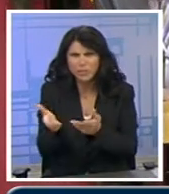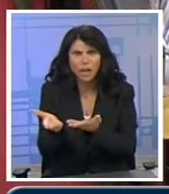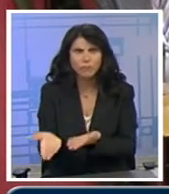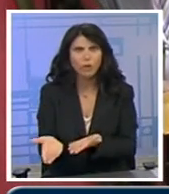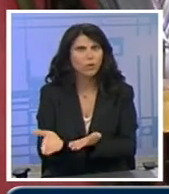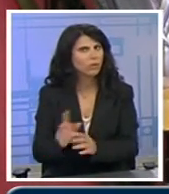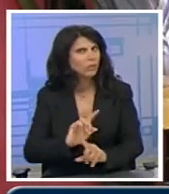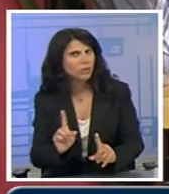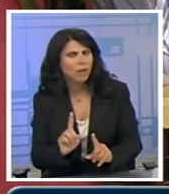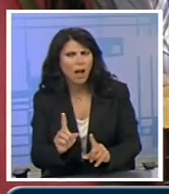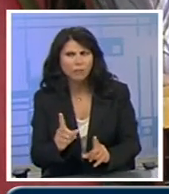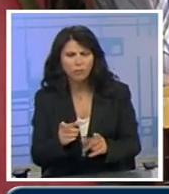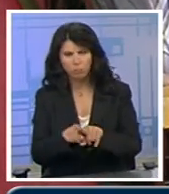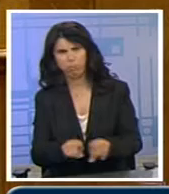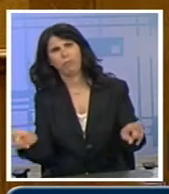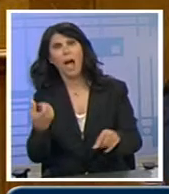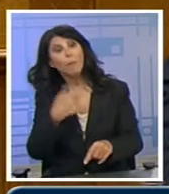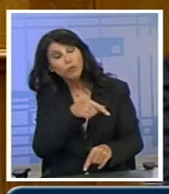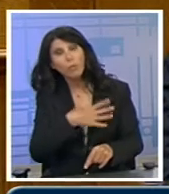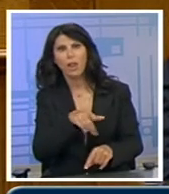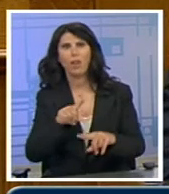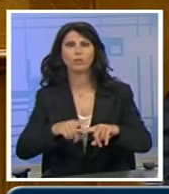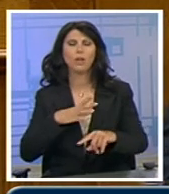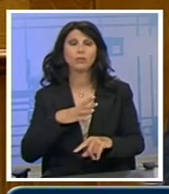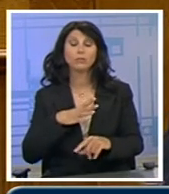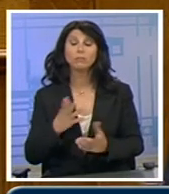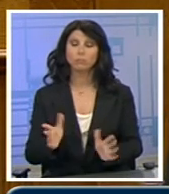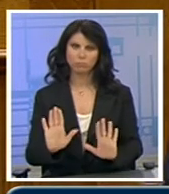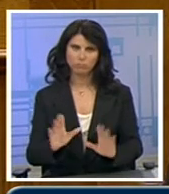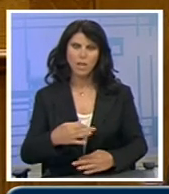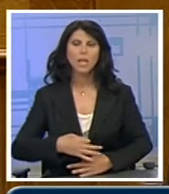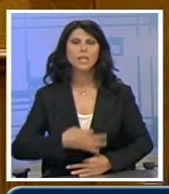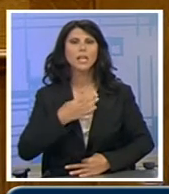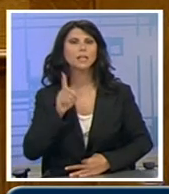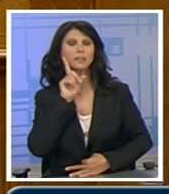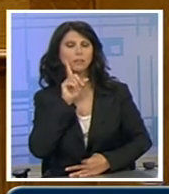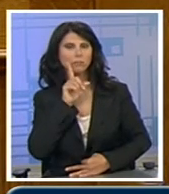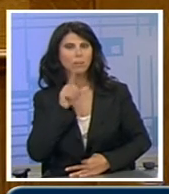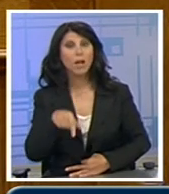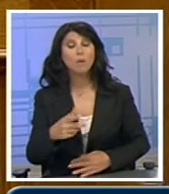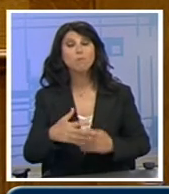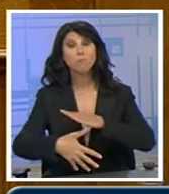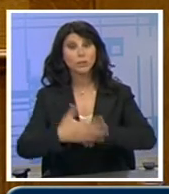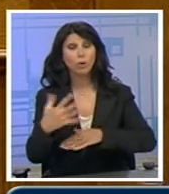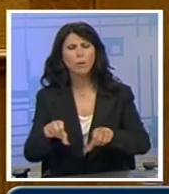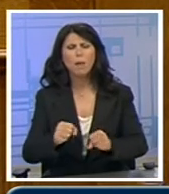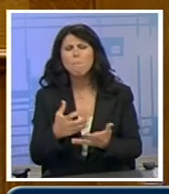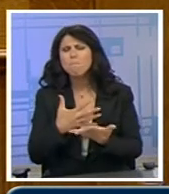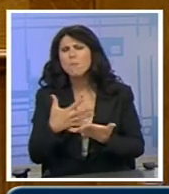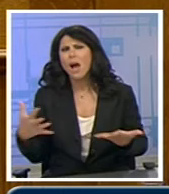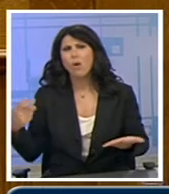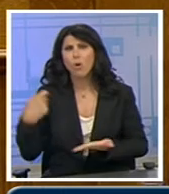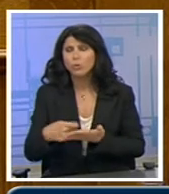Κυρίες και κύριοι βουλευτές, το ΠΑΣΟΚ που ανέλαβε ένα τεράστιο και δυσανάλογο κόστος και το